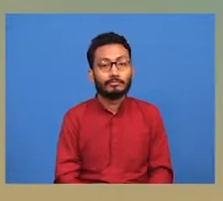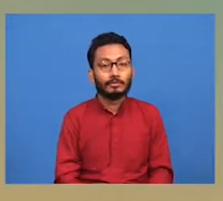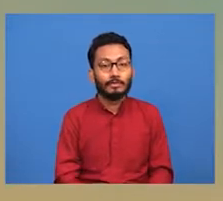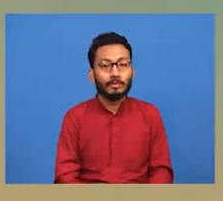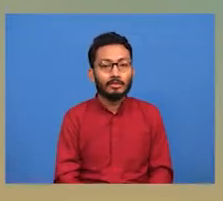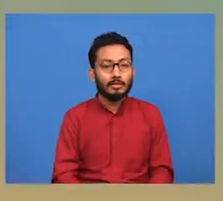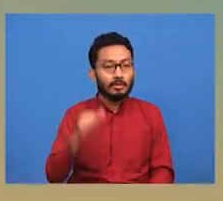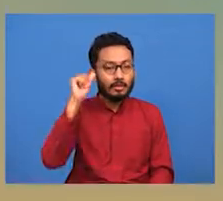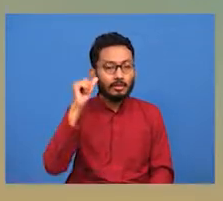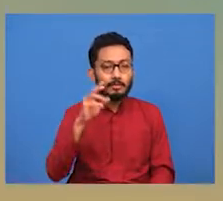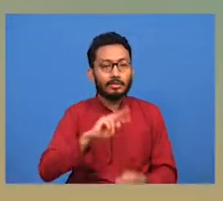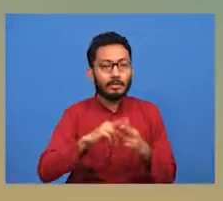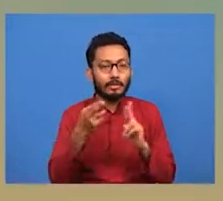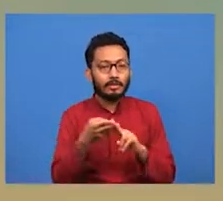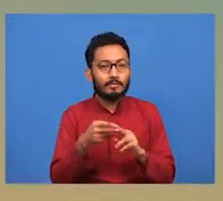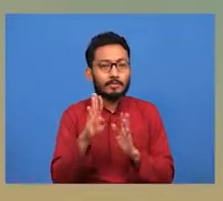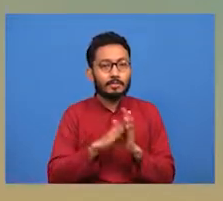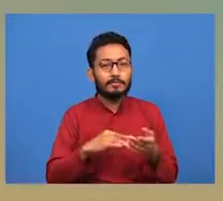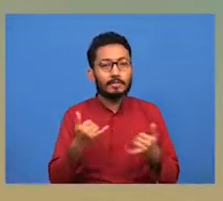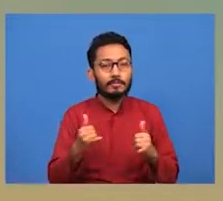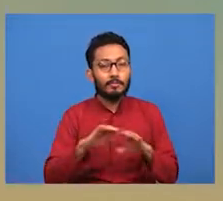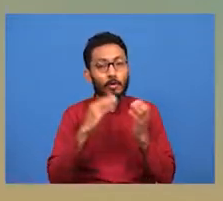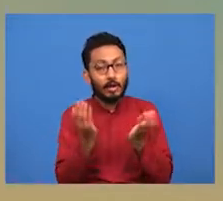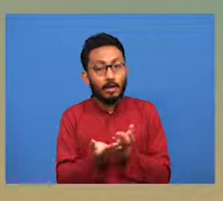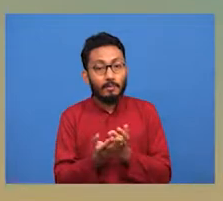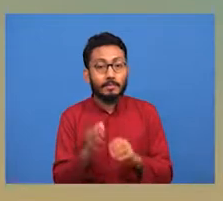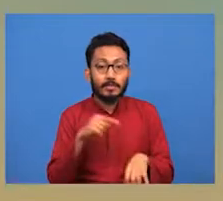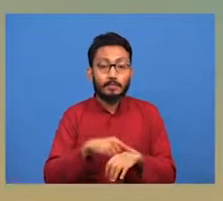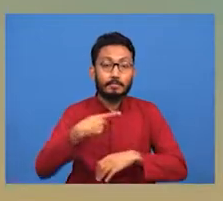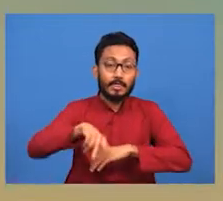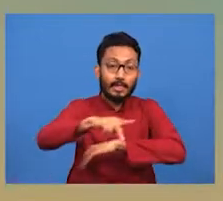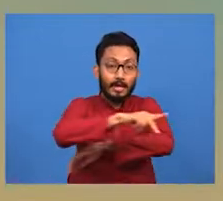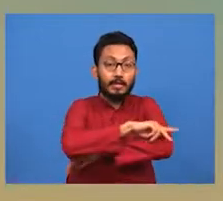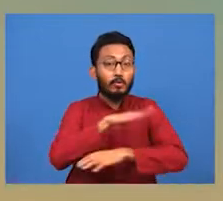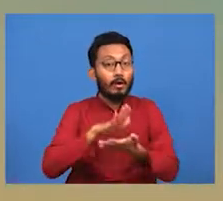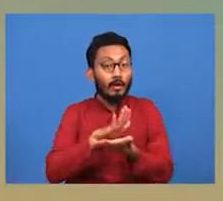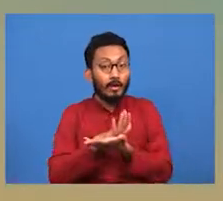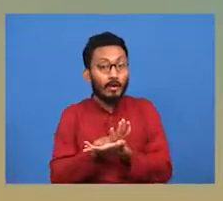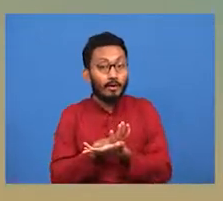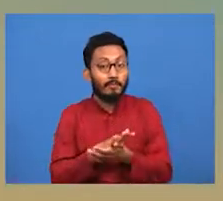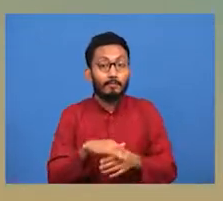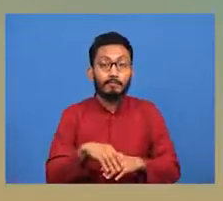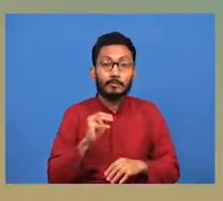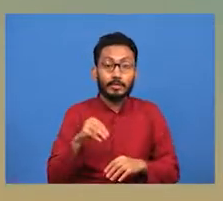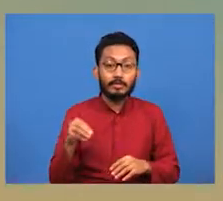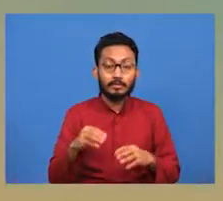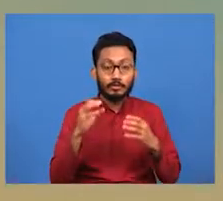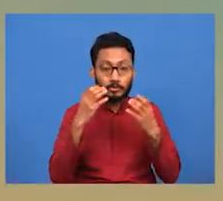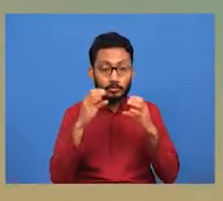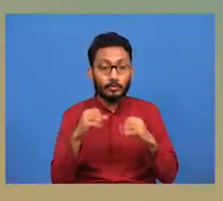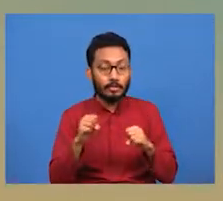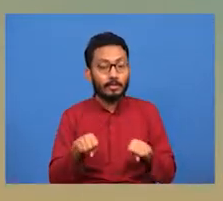dan rakan-rakannya bermain bola di padang sekolah. Murid-murid juga boleh membina ayat